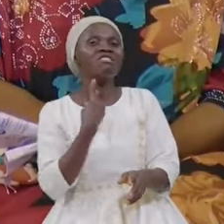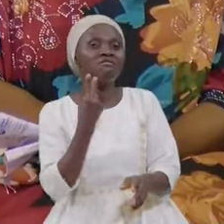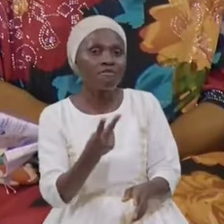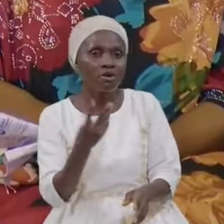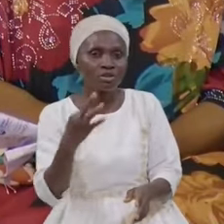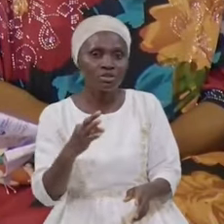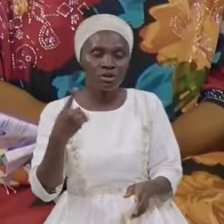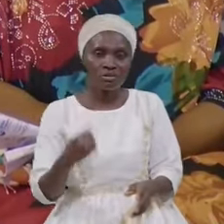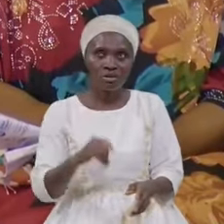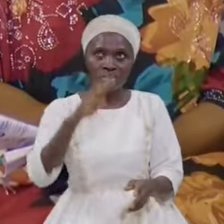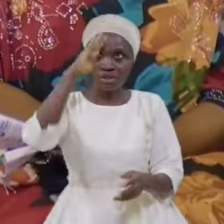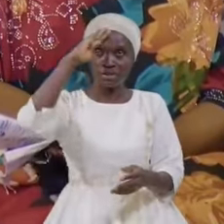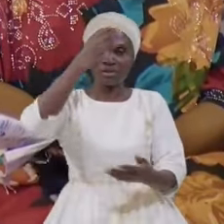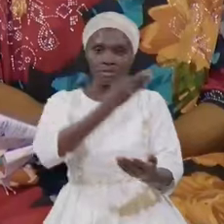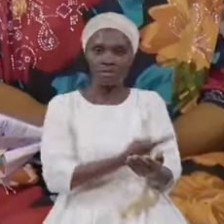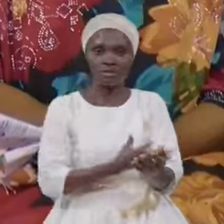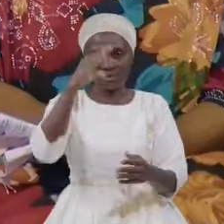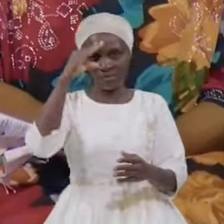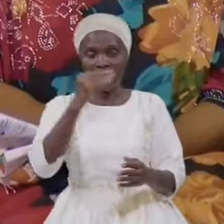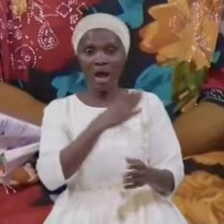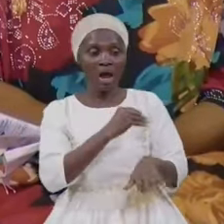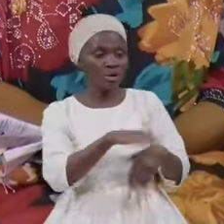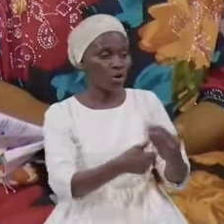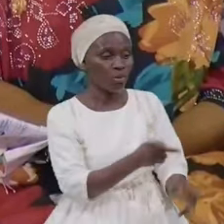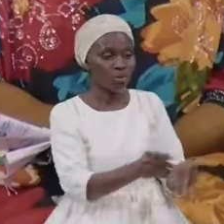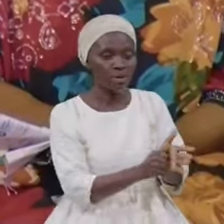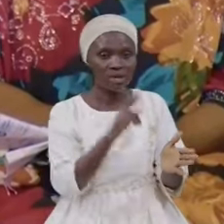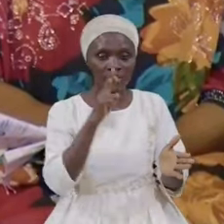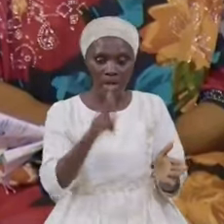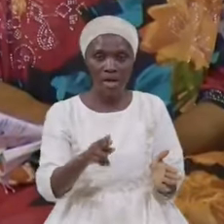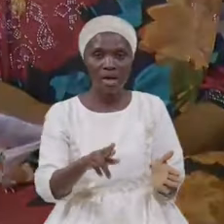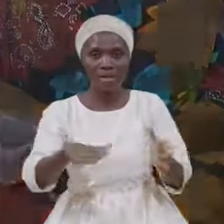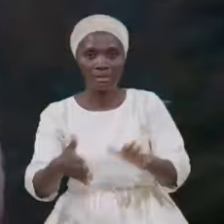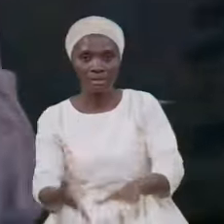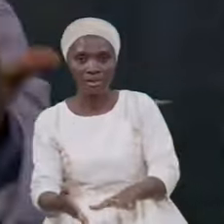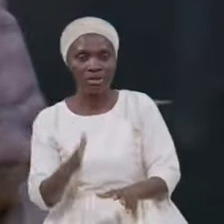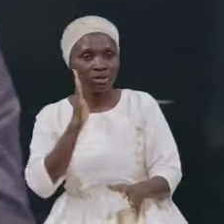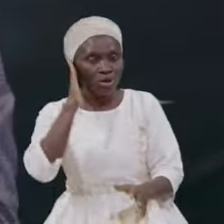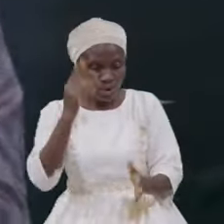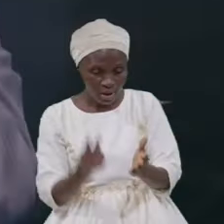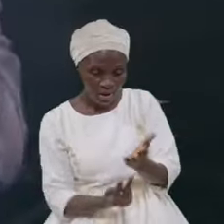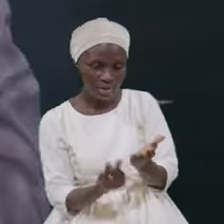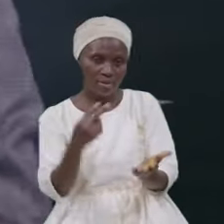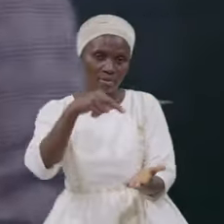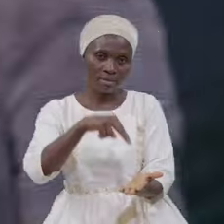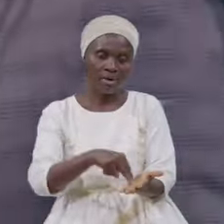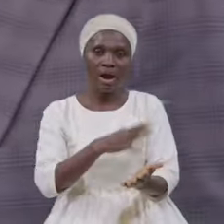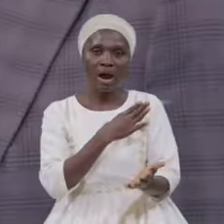en sortiront. Les justes iront à la droite et les